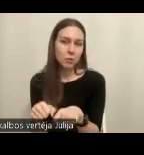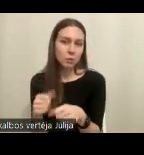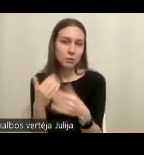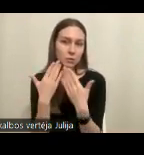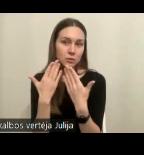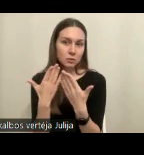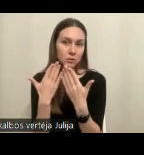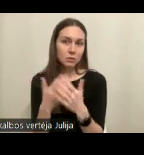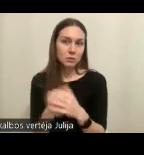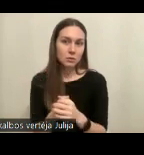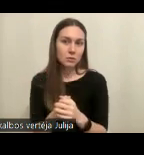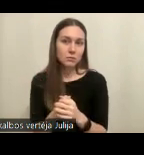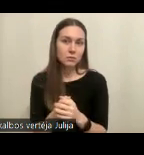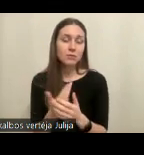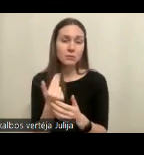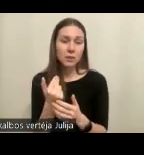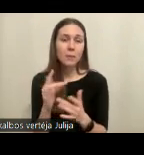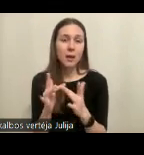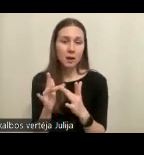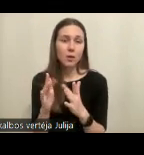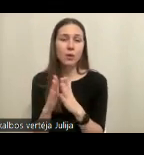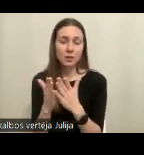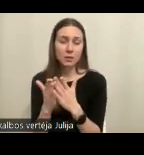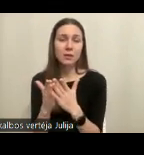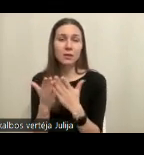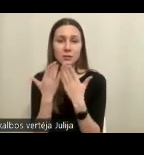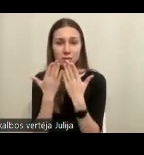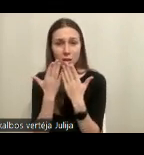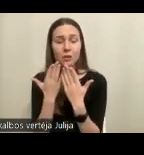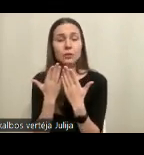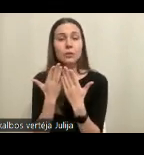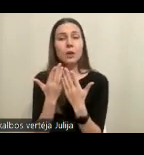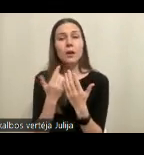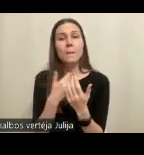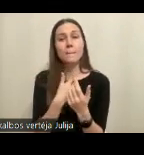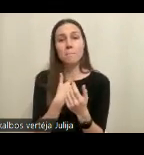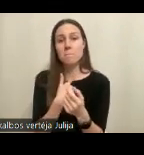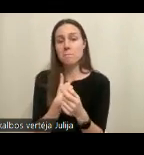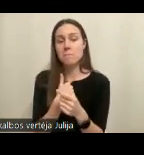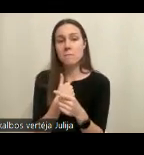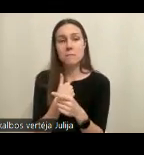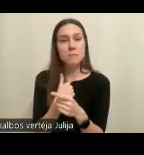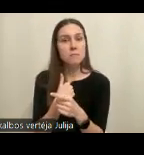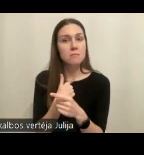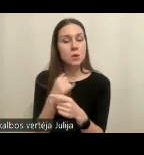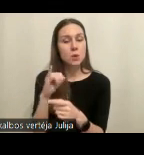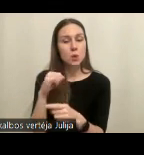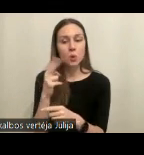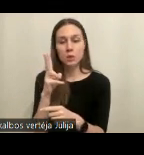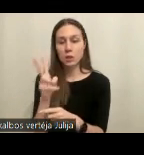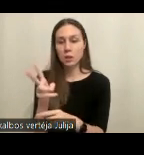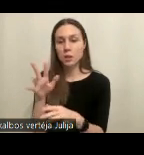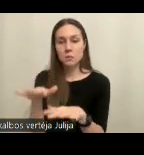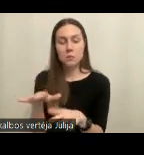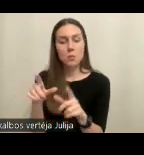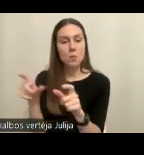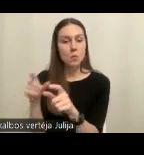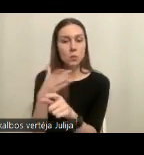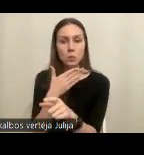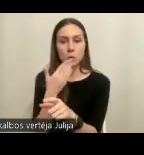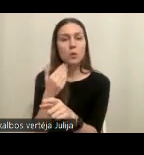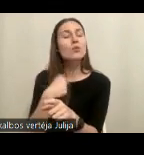Tai knygos skaitomas elektroniniu būdu. Aš šiaip su tuo nesusidūriu karalystėje ir jos mokyklose, bet aš žinau, kad